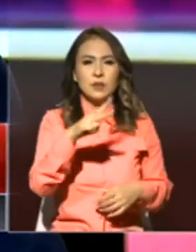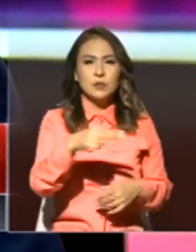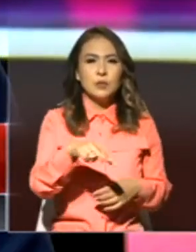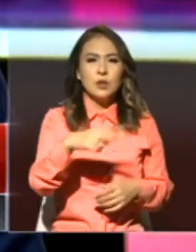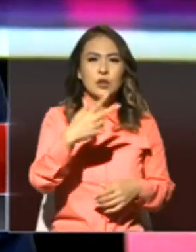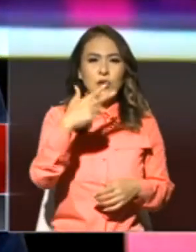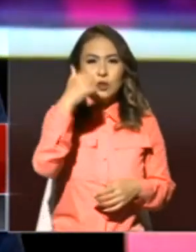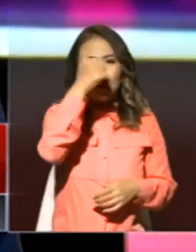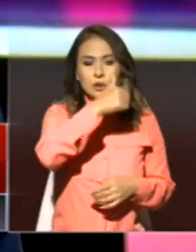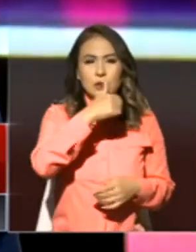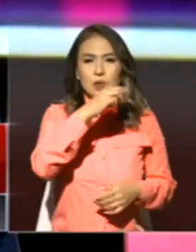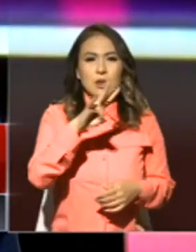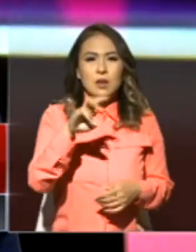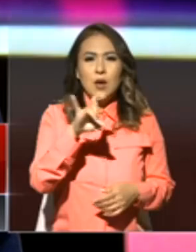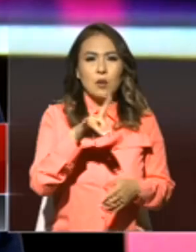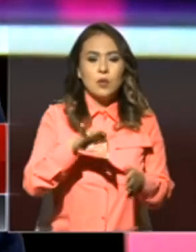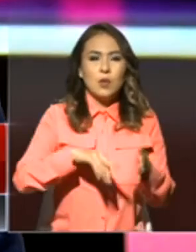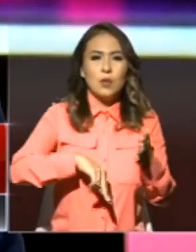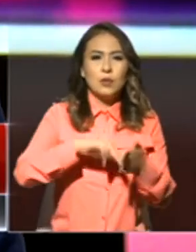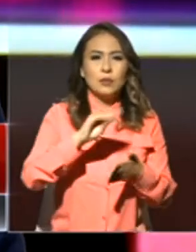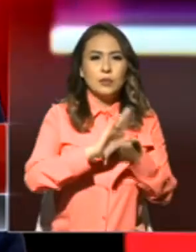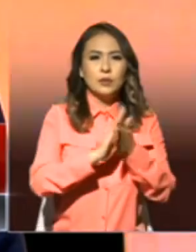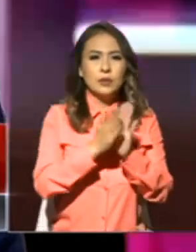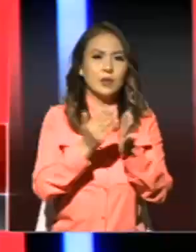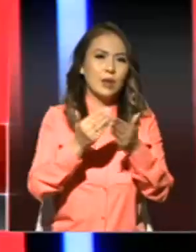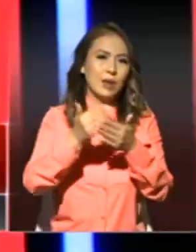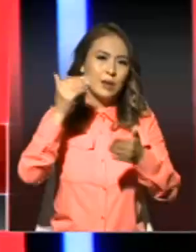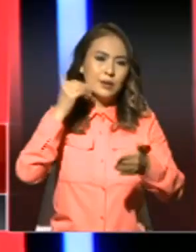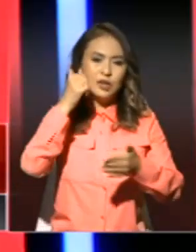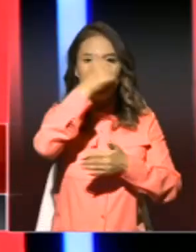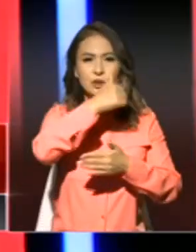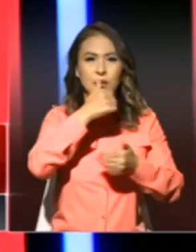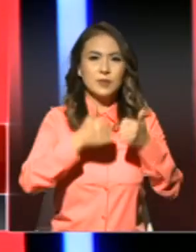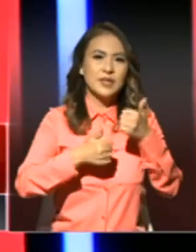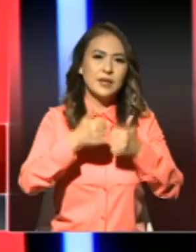жылы наурыздағы сатып алу келісімдерінің саны өткен жылмен салыстырған кезде